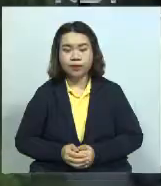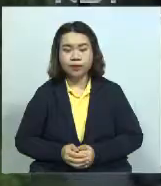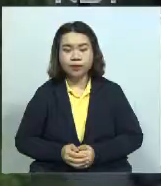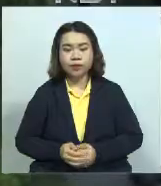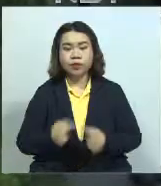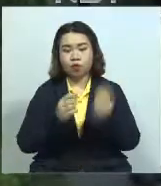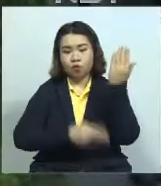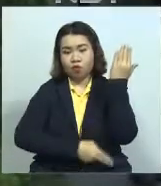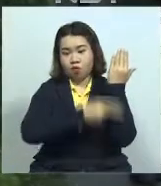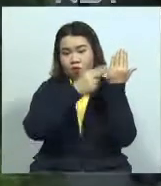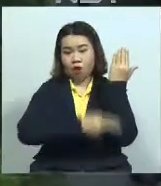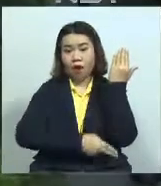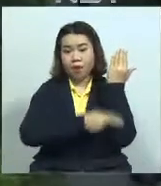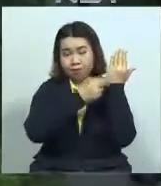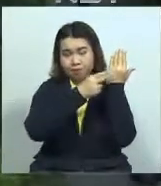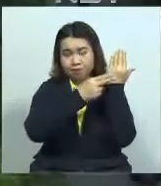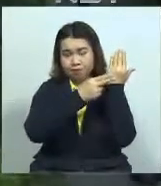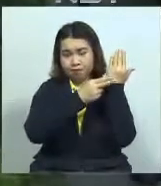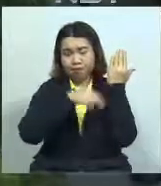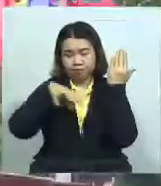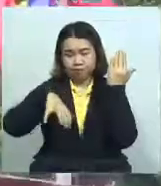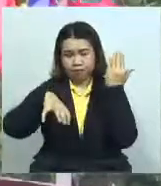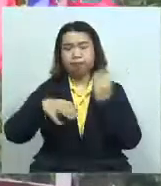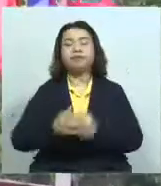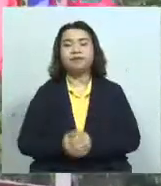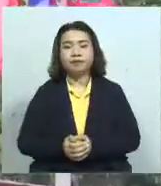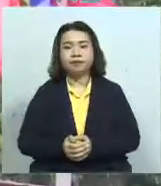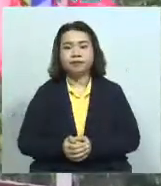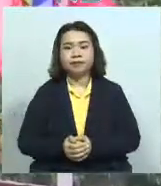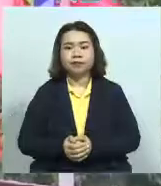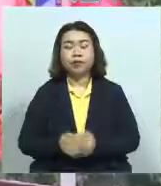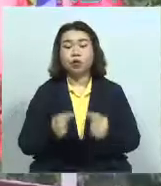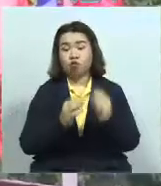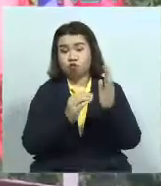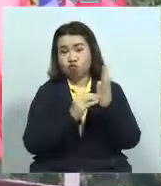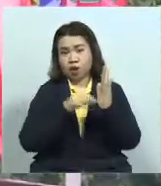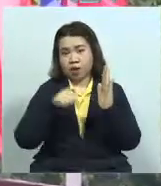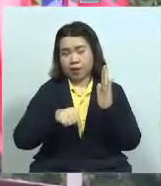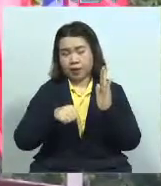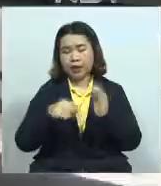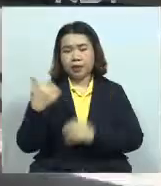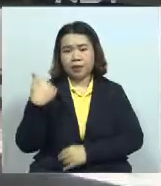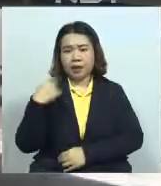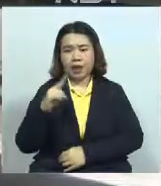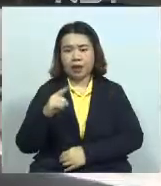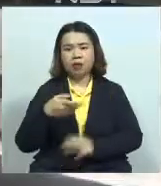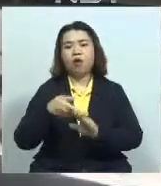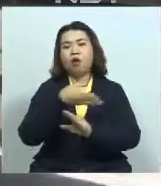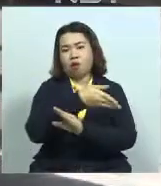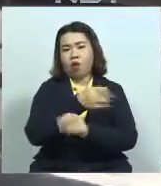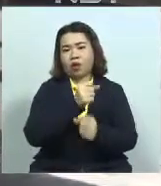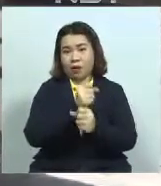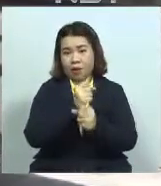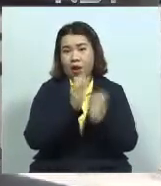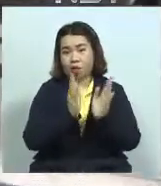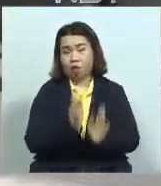ที่โรงแรม The Athene Hotel Bangkok A Luxury Collection Hotel กรุงเทพมหานครในวันนี้ก็เป็นการประชุมระดับเจ้าหน้าที่อาวุโส